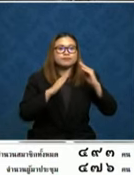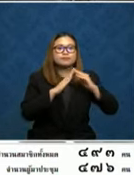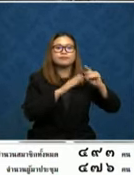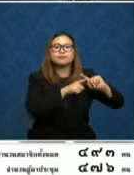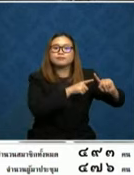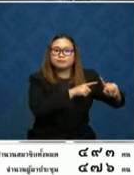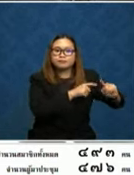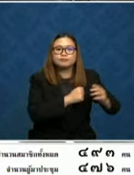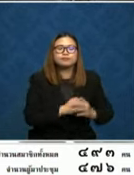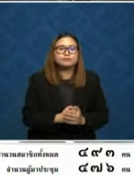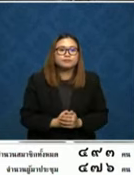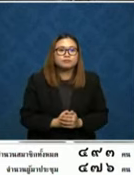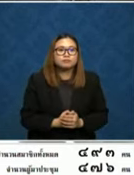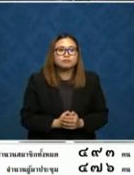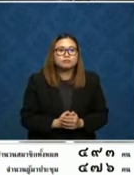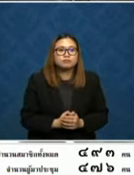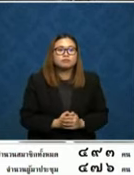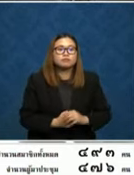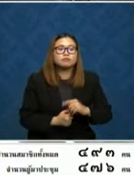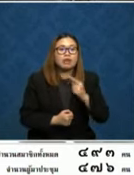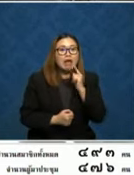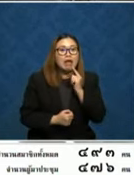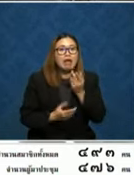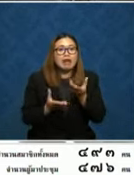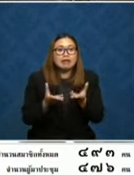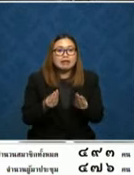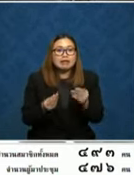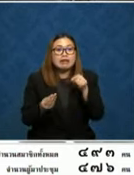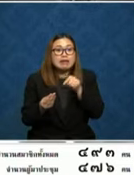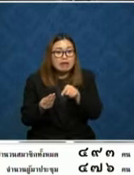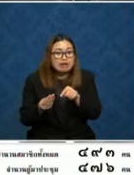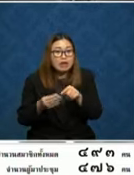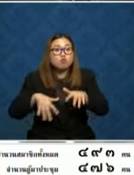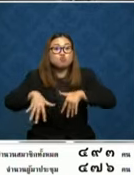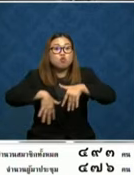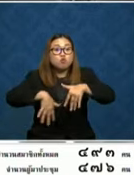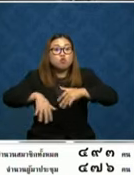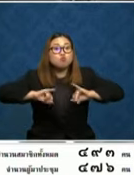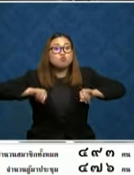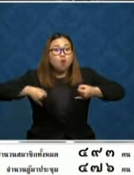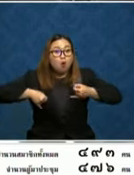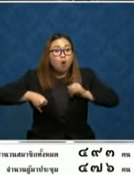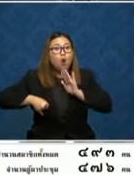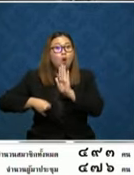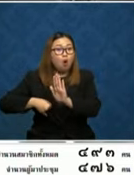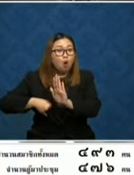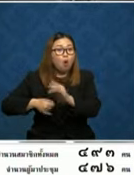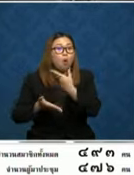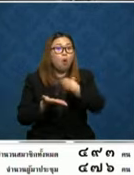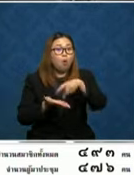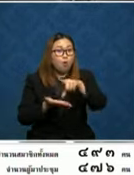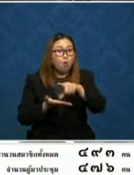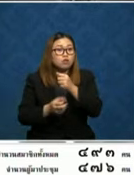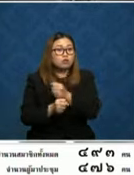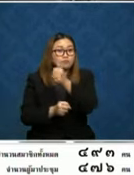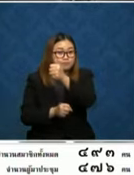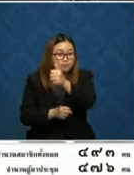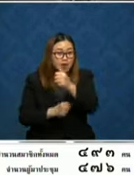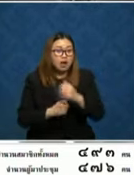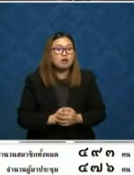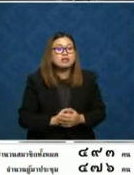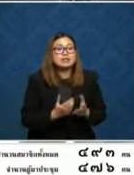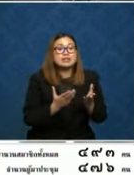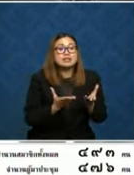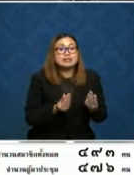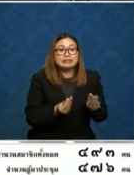อาคารชุดว่าส่วนไหนเป็นของประชาชนซึ่งเข้าไปซื้อนะครับเช่าซื้อจนสามารถโอนได้ส่วนไหนที่เป็นทรั